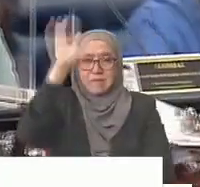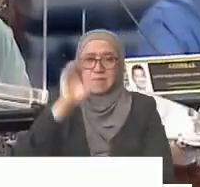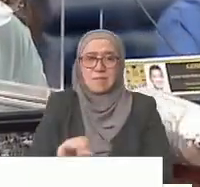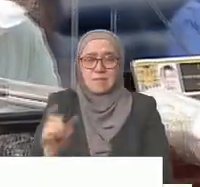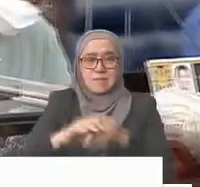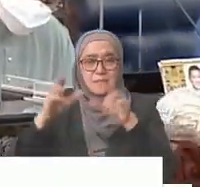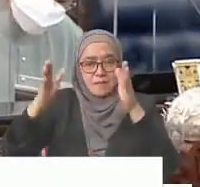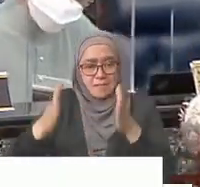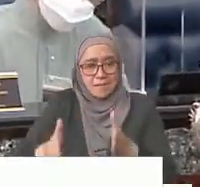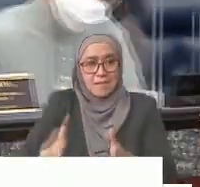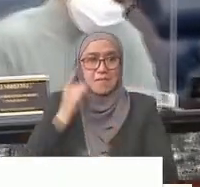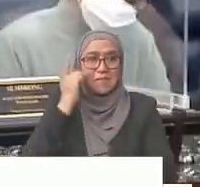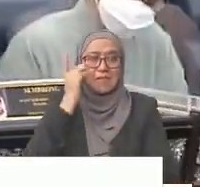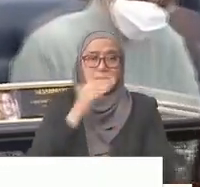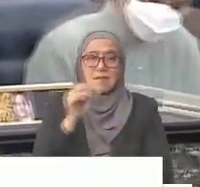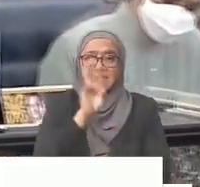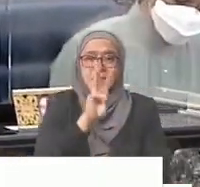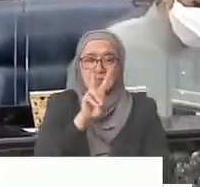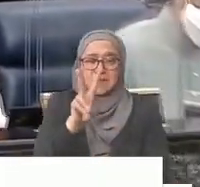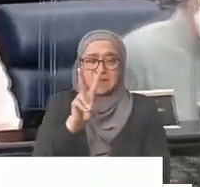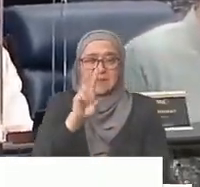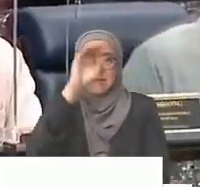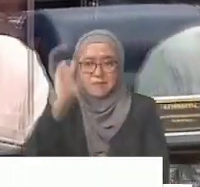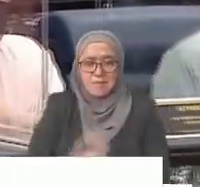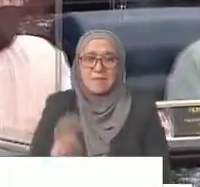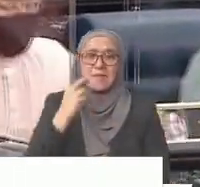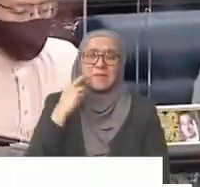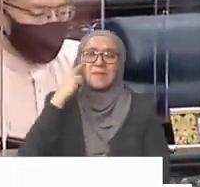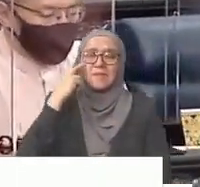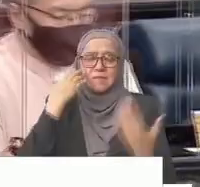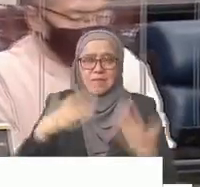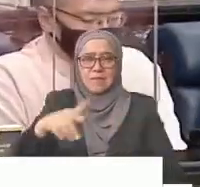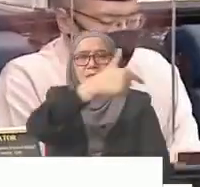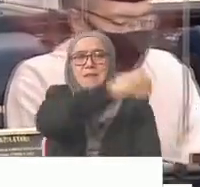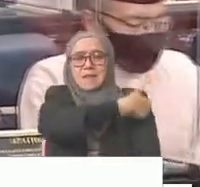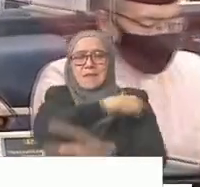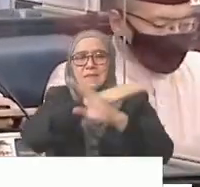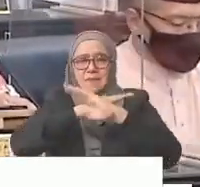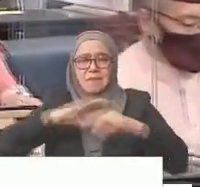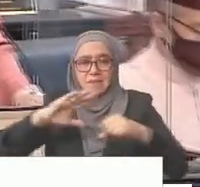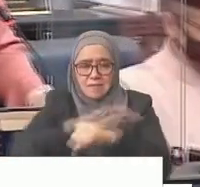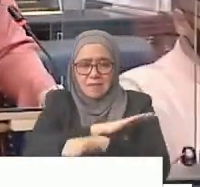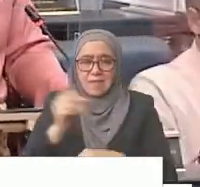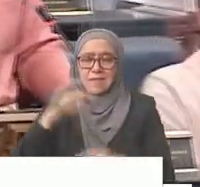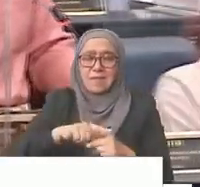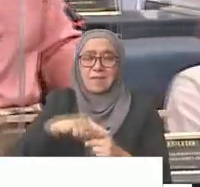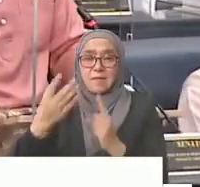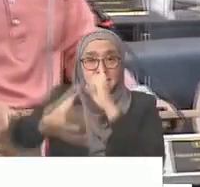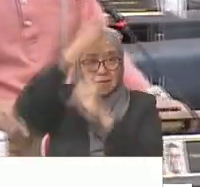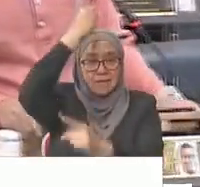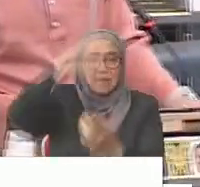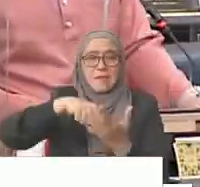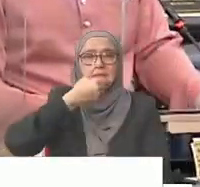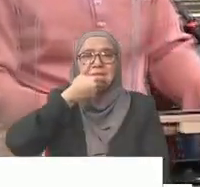baixada untuk menyediakan 233 ukuran lima pilihan Wings bagi belanja mengurus 7056 bidan Winger untuk